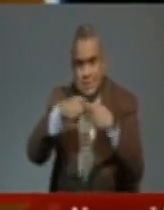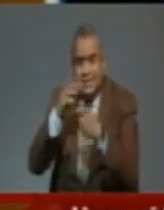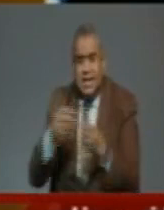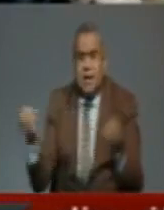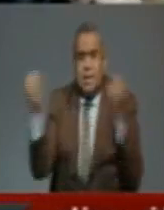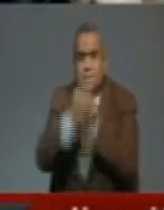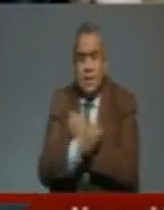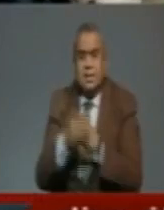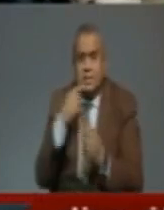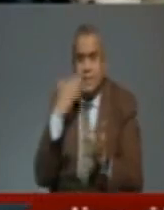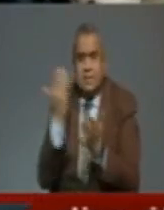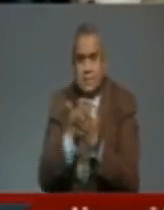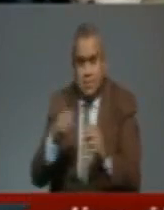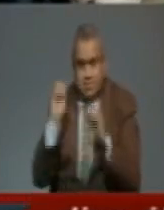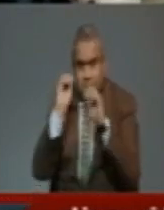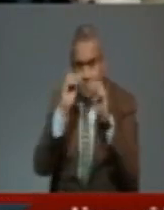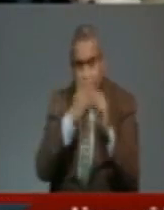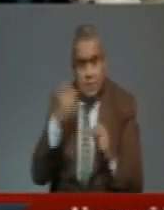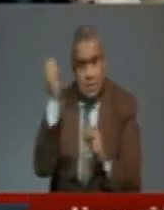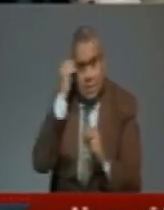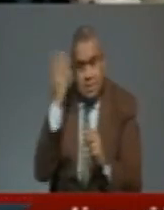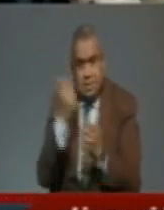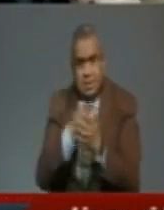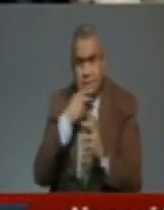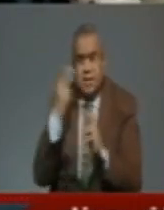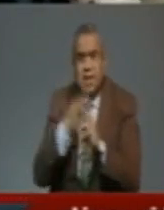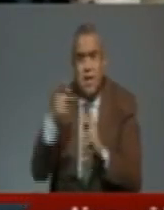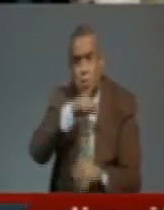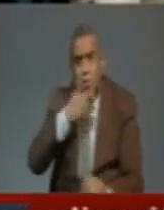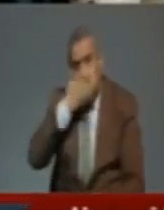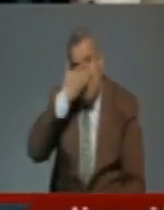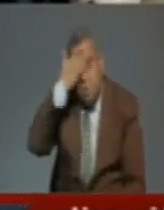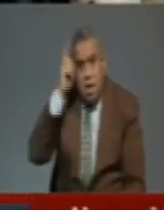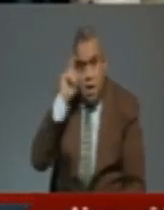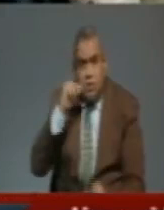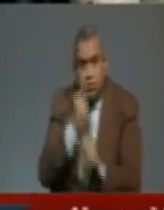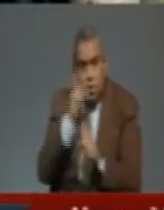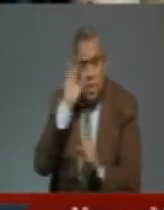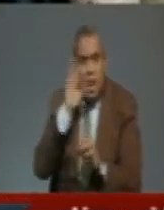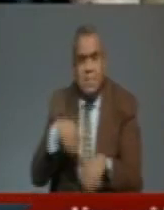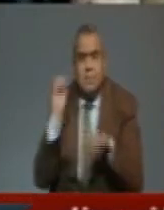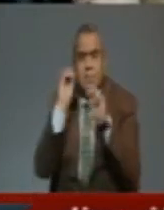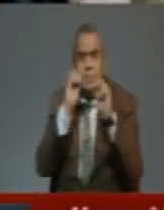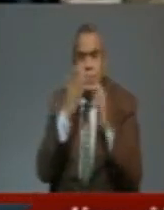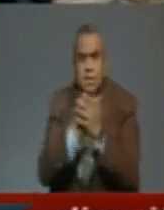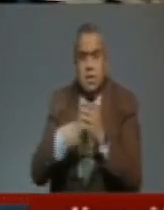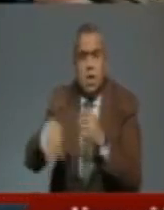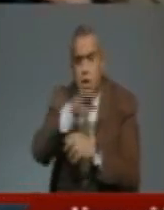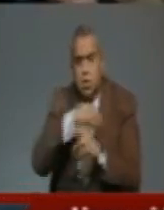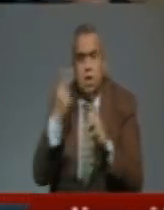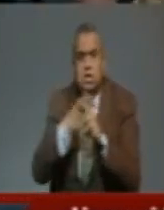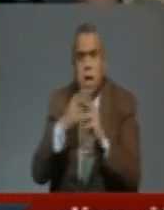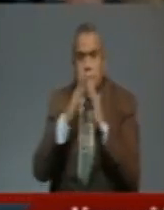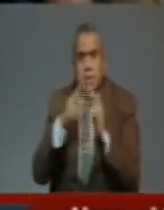بقول لينا مش للناس اللي عارفه الشغله دي، انا بقول للمصريين. انت